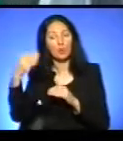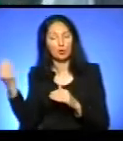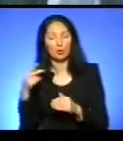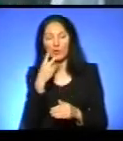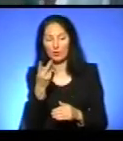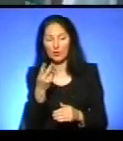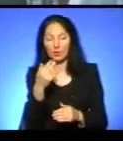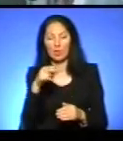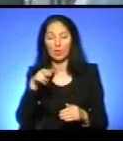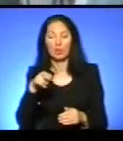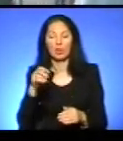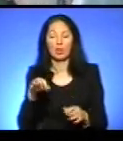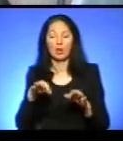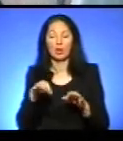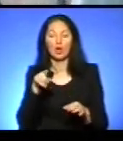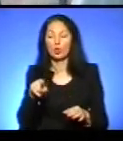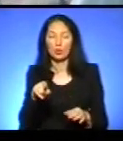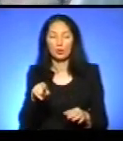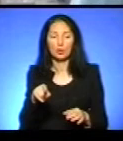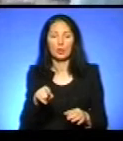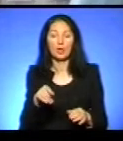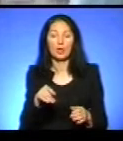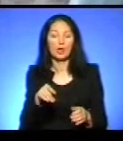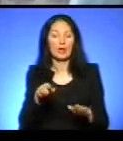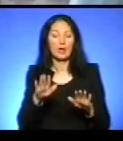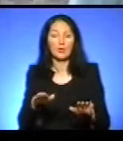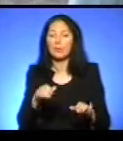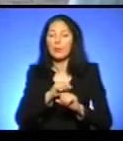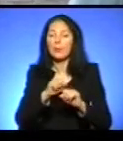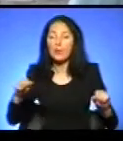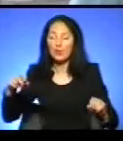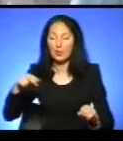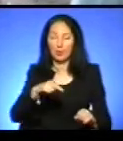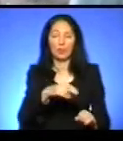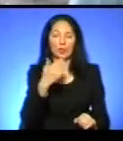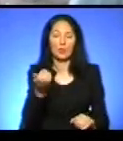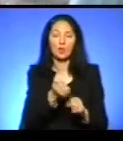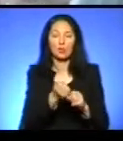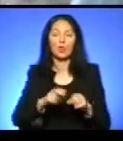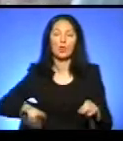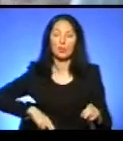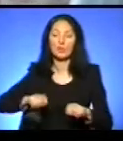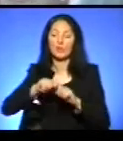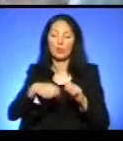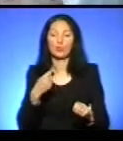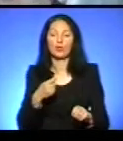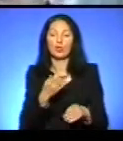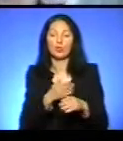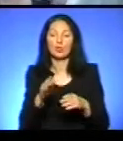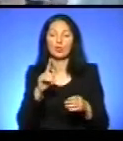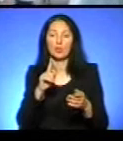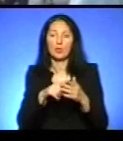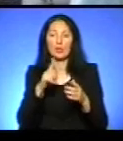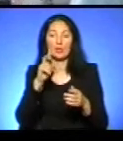от пройшовши тут, на встановленому місці, ви вчинили адміністративне правопорушення, передбачене частиною 1 статті